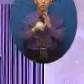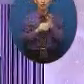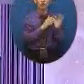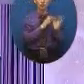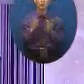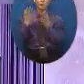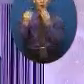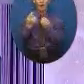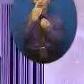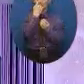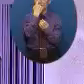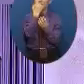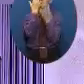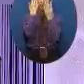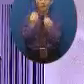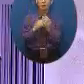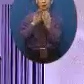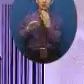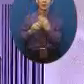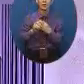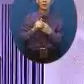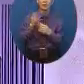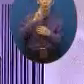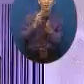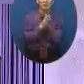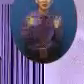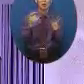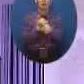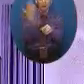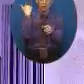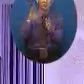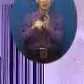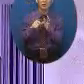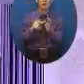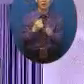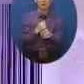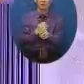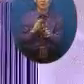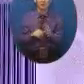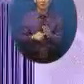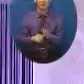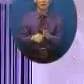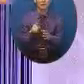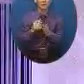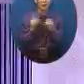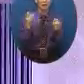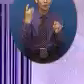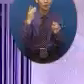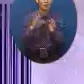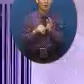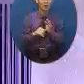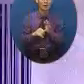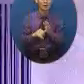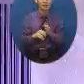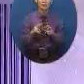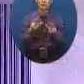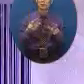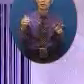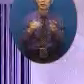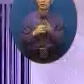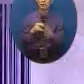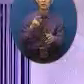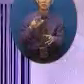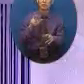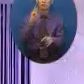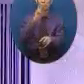우리가 준비를 하고 훈련을 해서 나올 수가 있었던 거고요. 특히나 이분들 같은 경우는